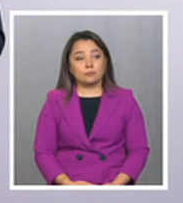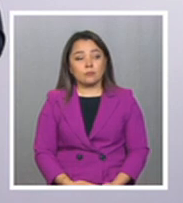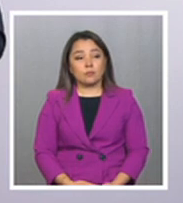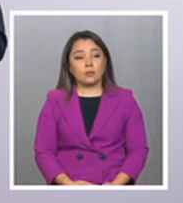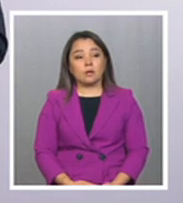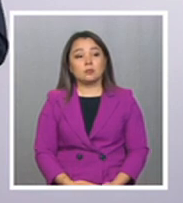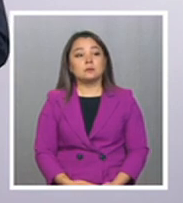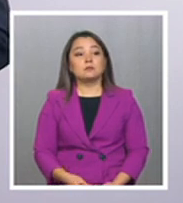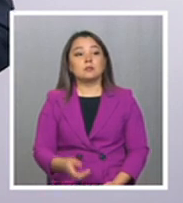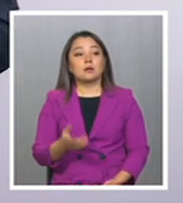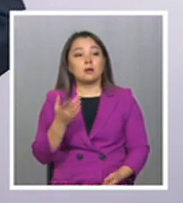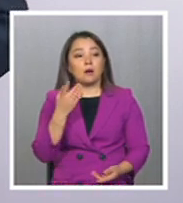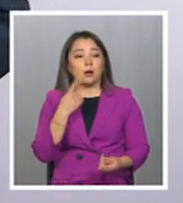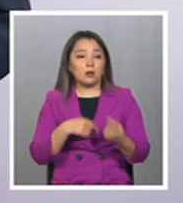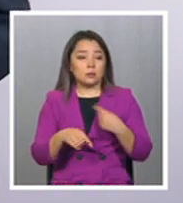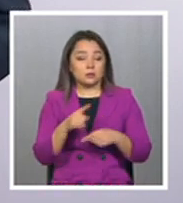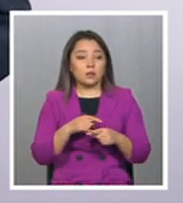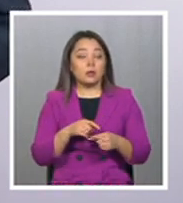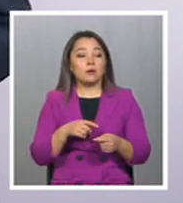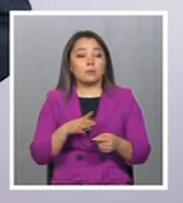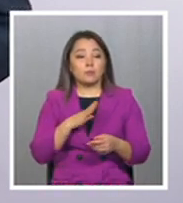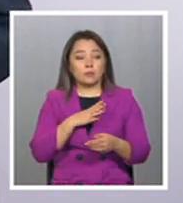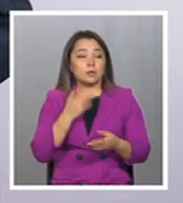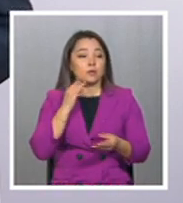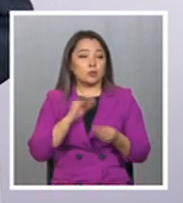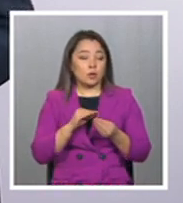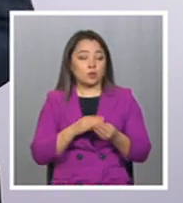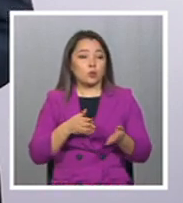Келген жолмен кері қайтады.